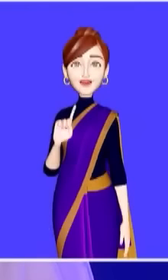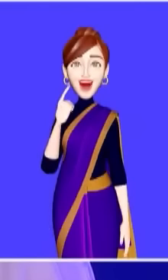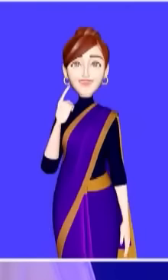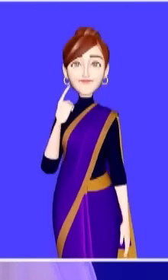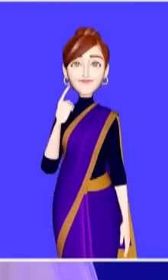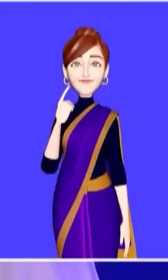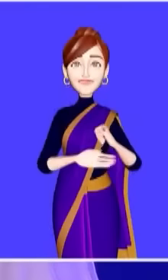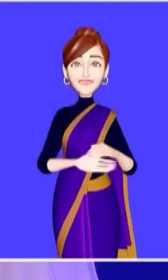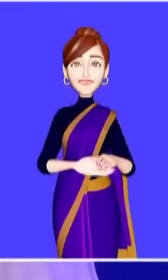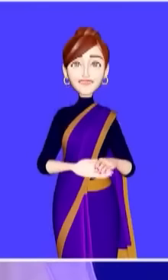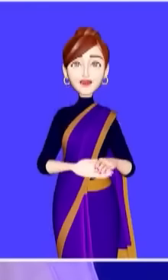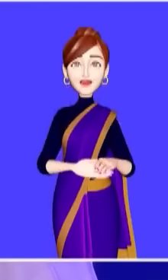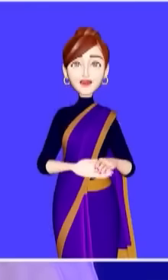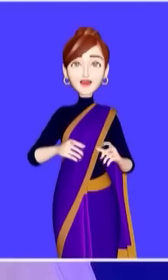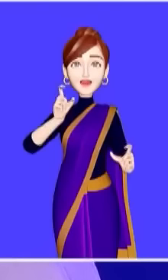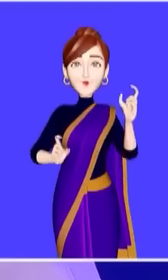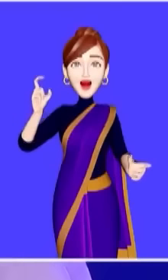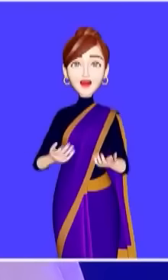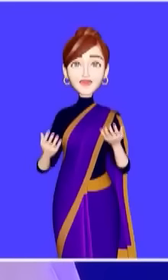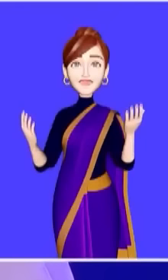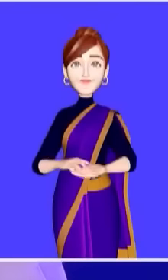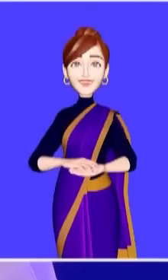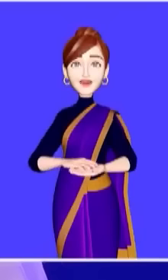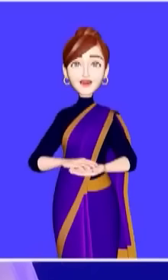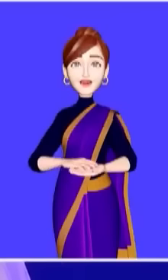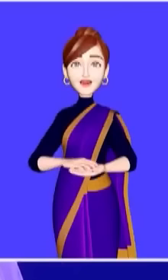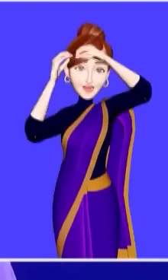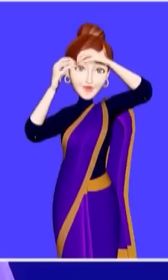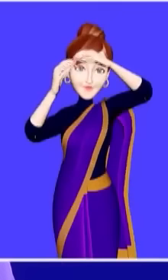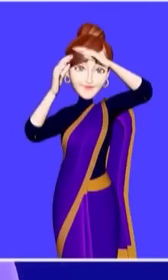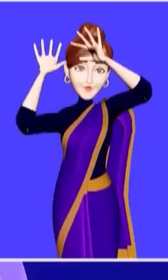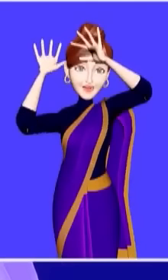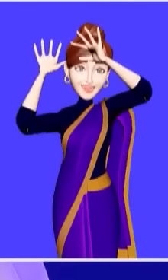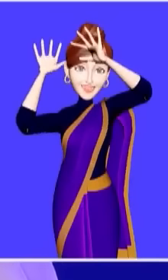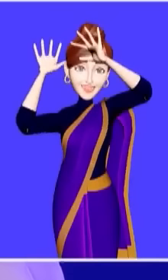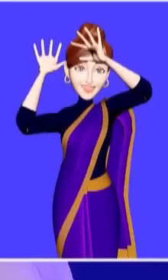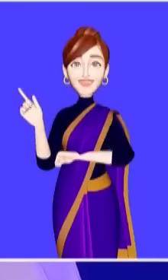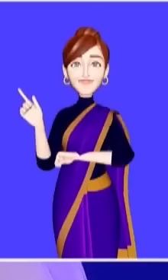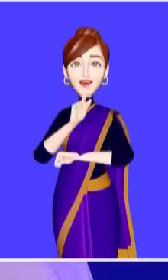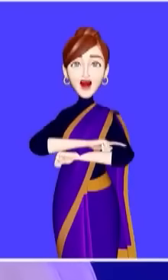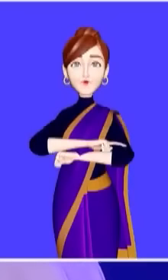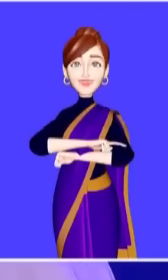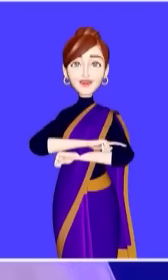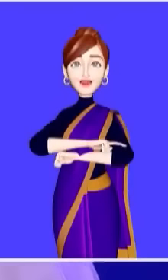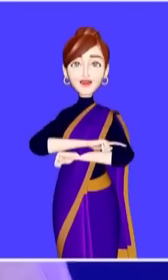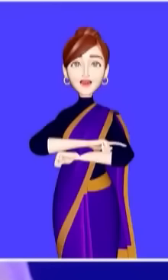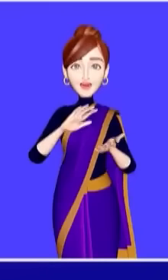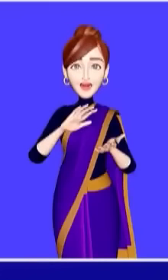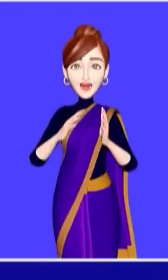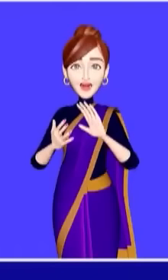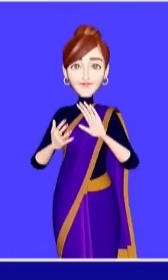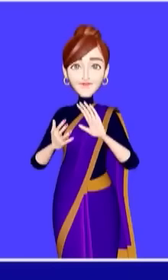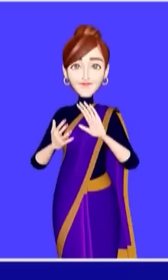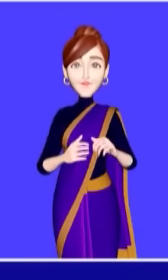थी कि एक दिन पूरी दुनिया रियल टाइम में कनेक्ट होगी। साथियों,